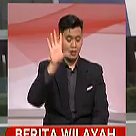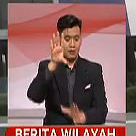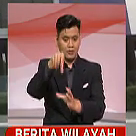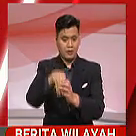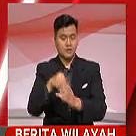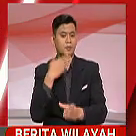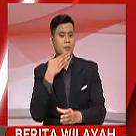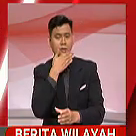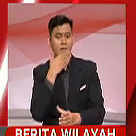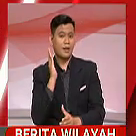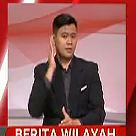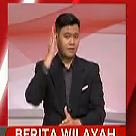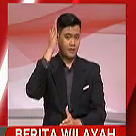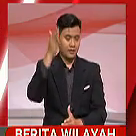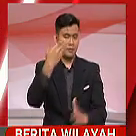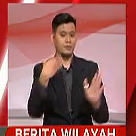pulih.